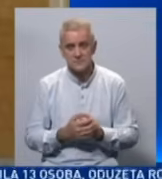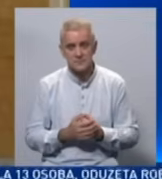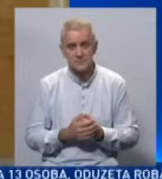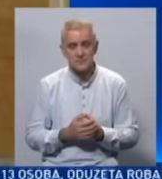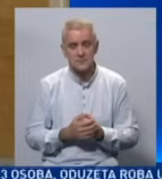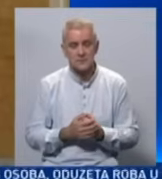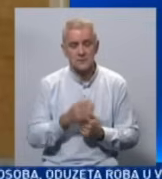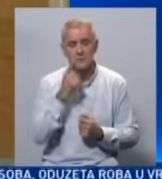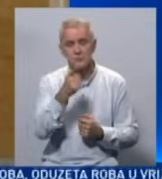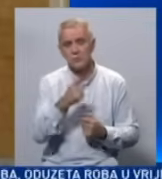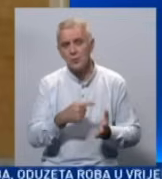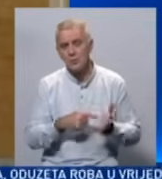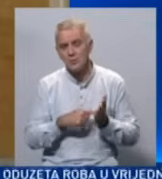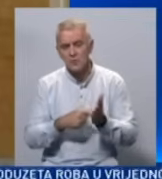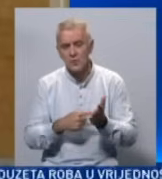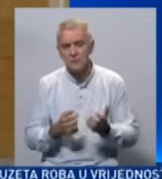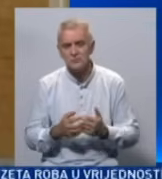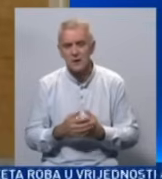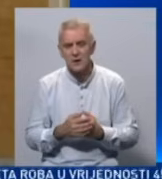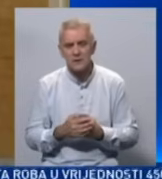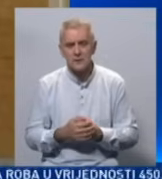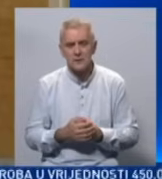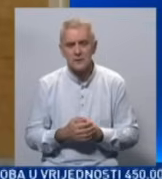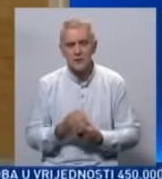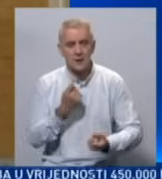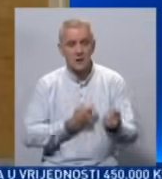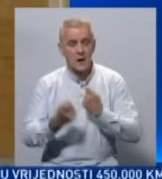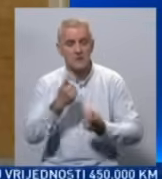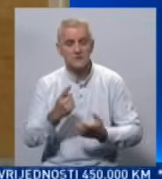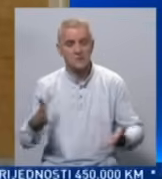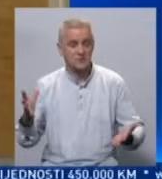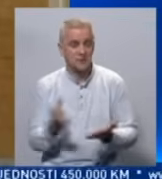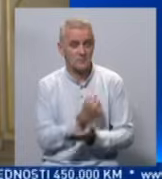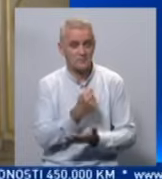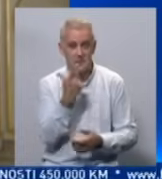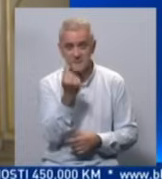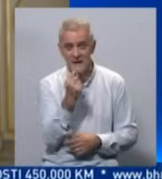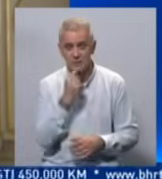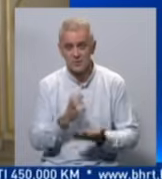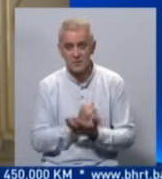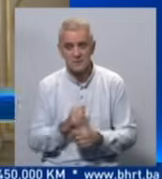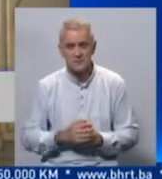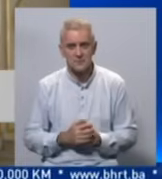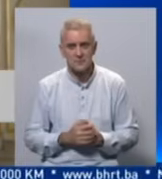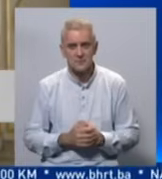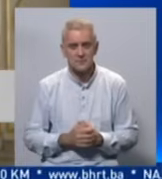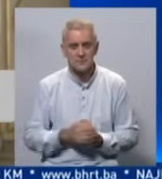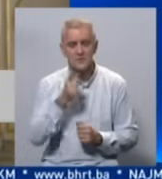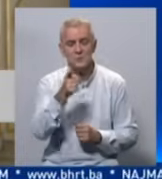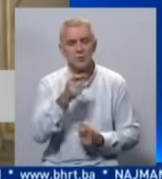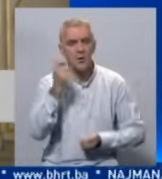duet u stvari simbolizuje Din i Torvel, odnosno klizački pobjednički par koji je pobedio. To je